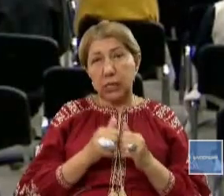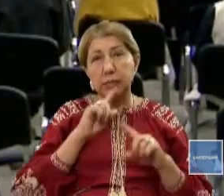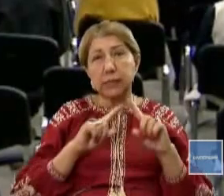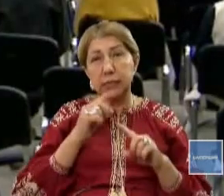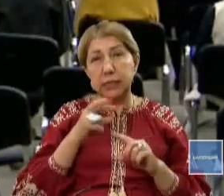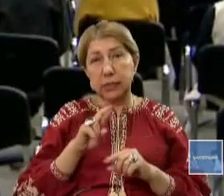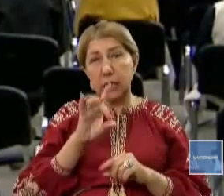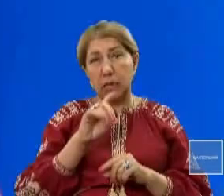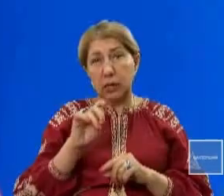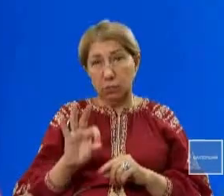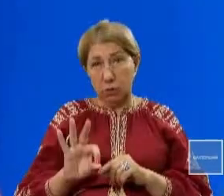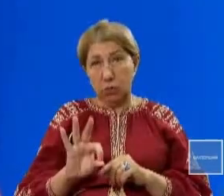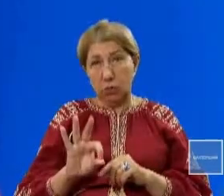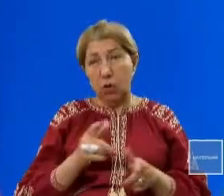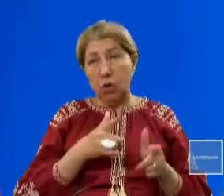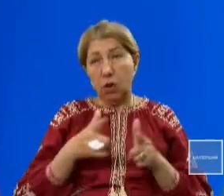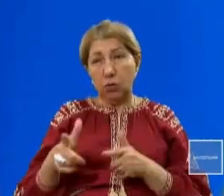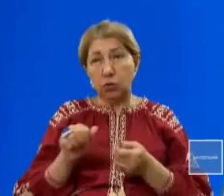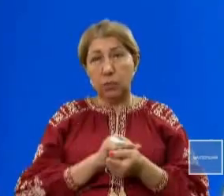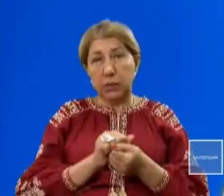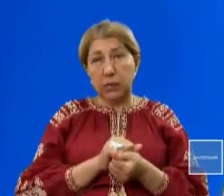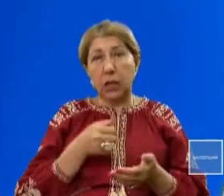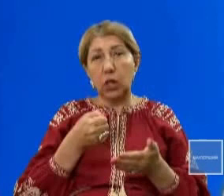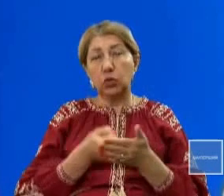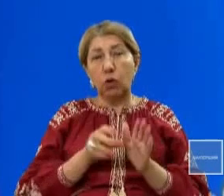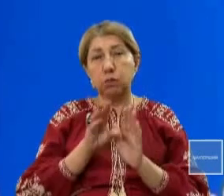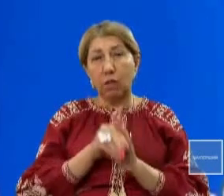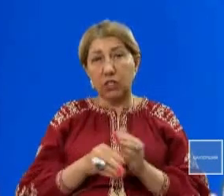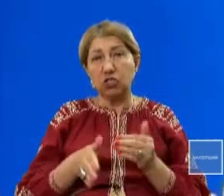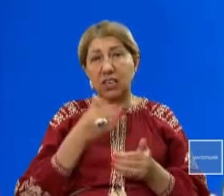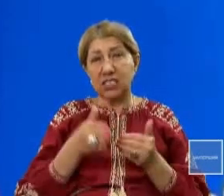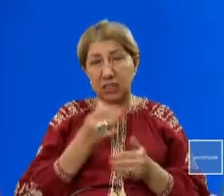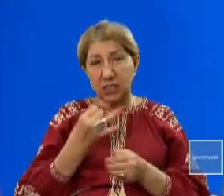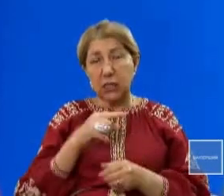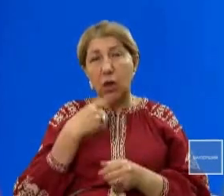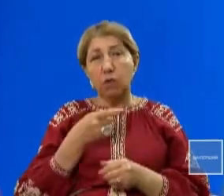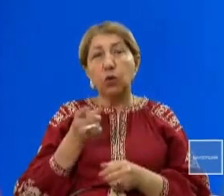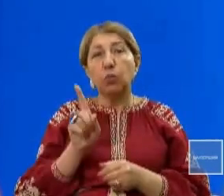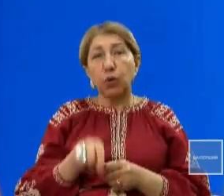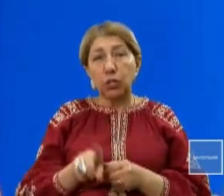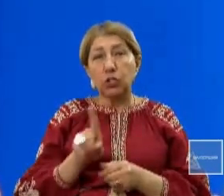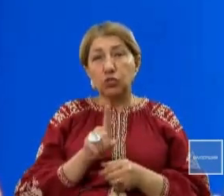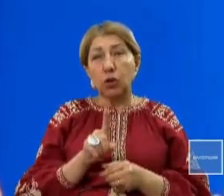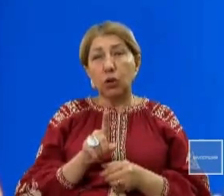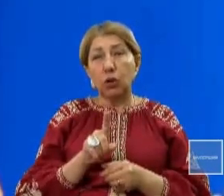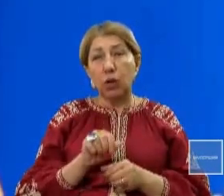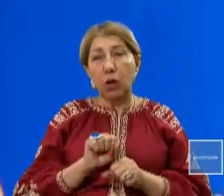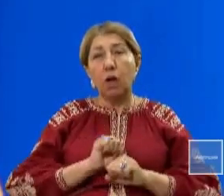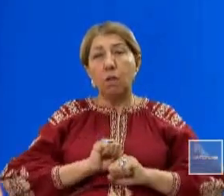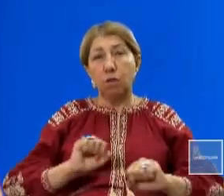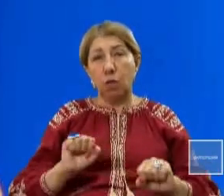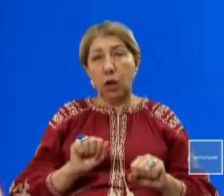засідання РНБУ, готують матеріал до впровадження санкцій, говорить про те, що воля